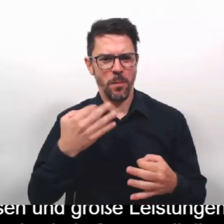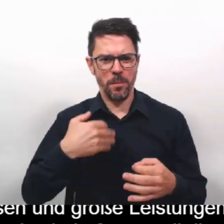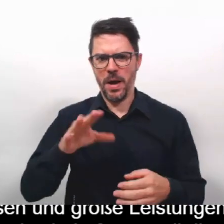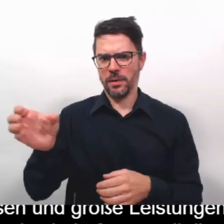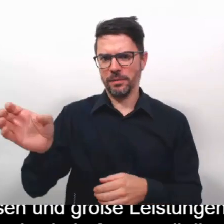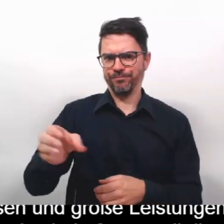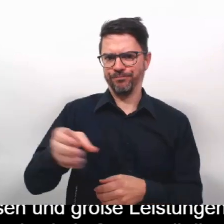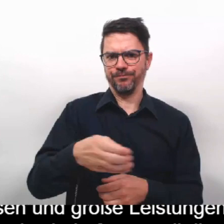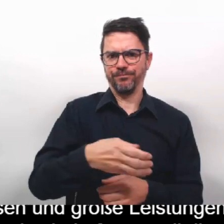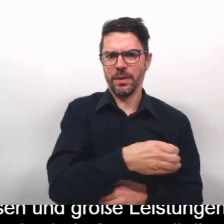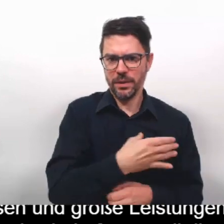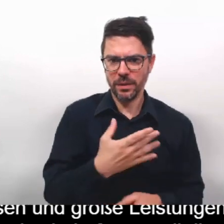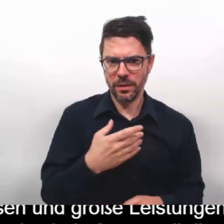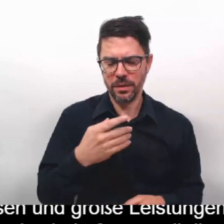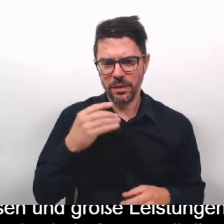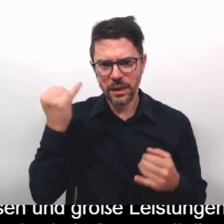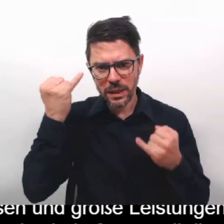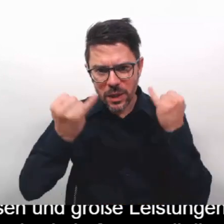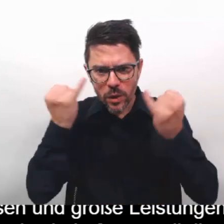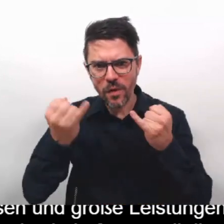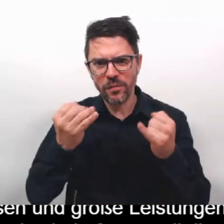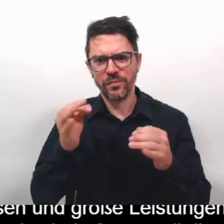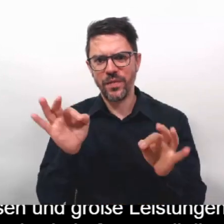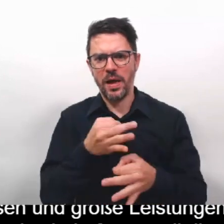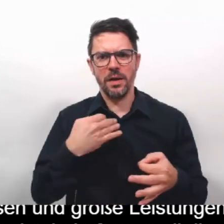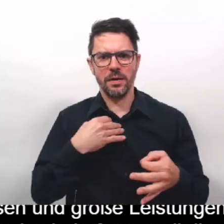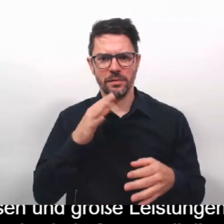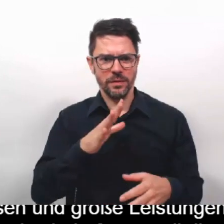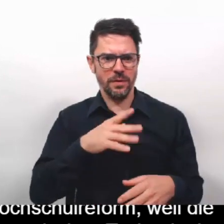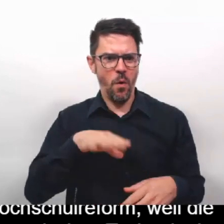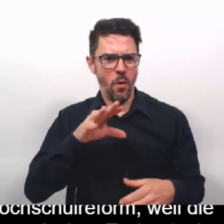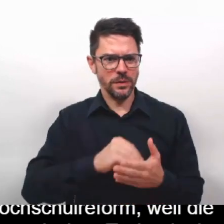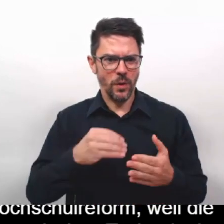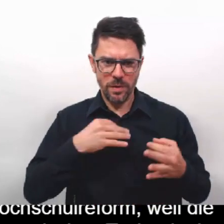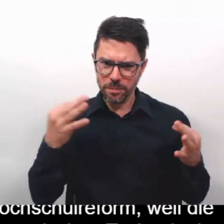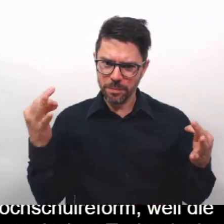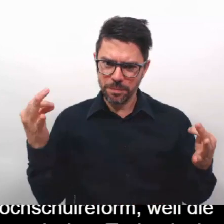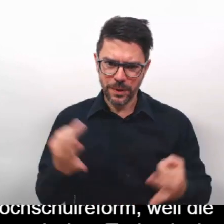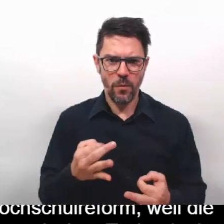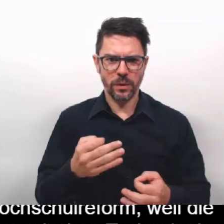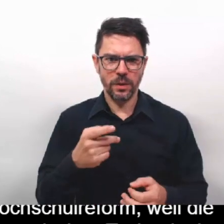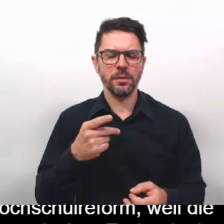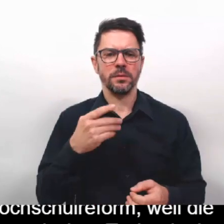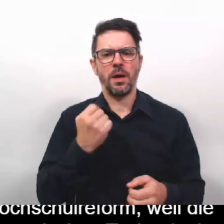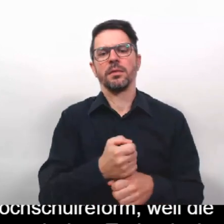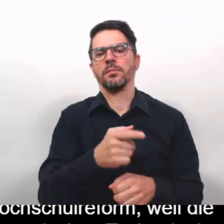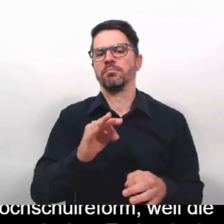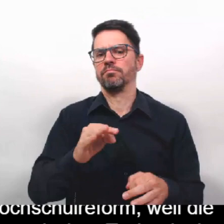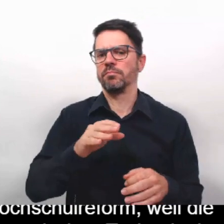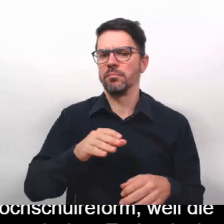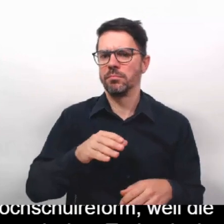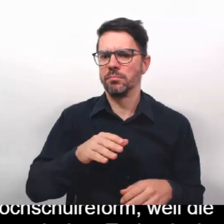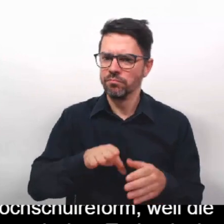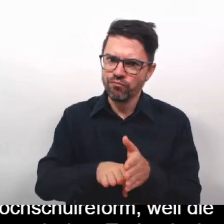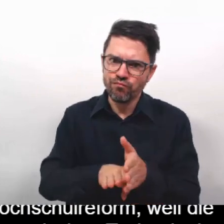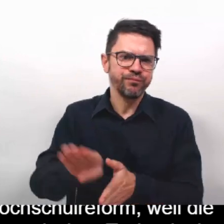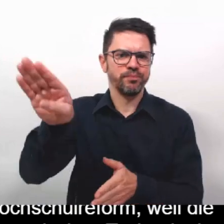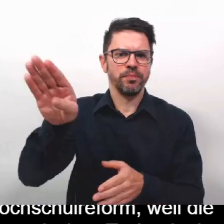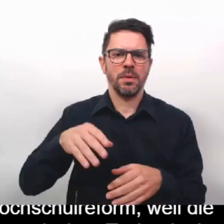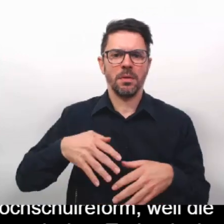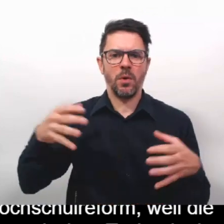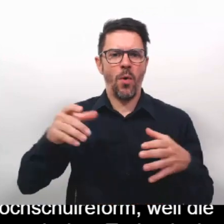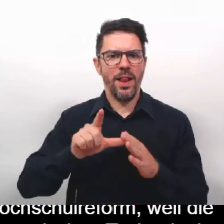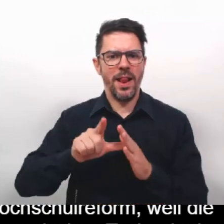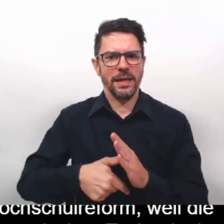Mehrwert dann bekommen. Das soll heißen, dass wir uns natürlich auch Ausgründungen aus den Universitäten und HAW mit wünschen. Meine sehr geehrten Damen und Herren,